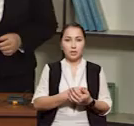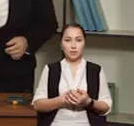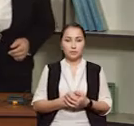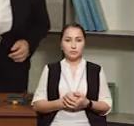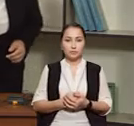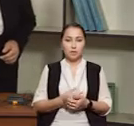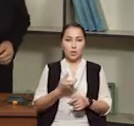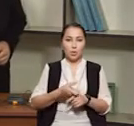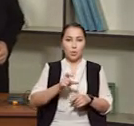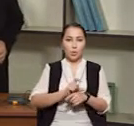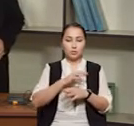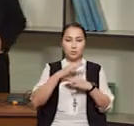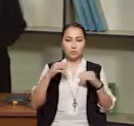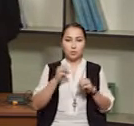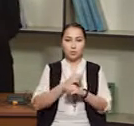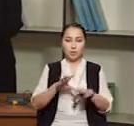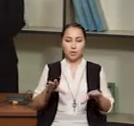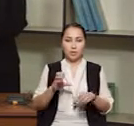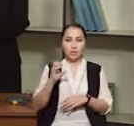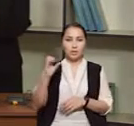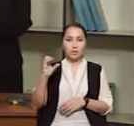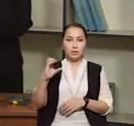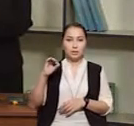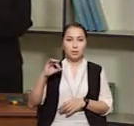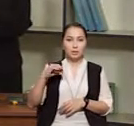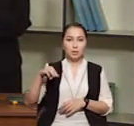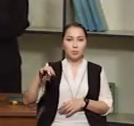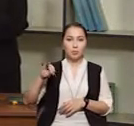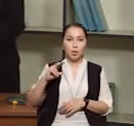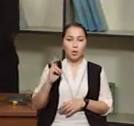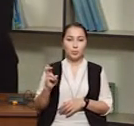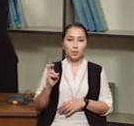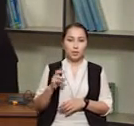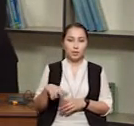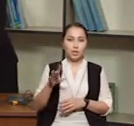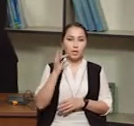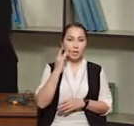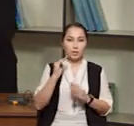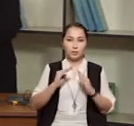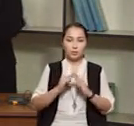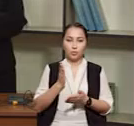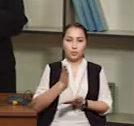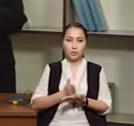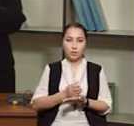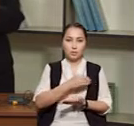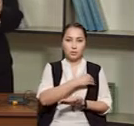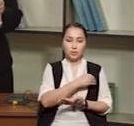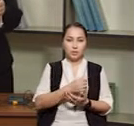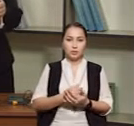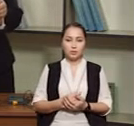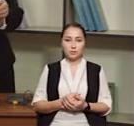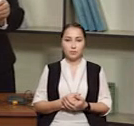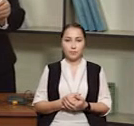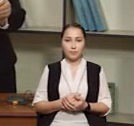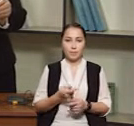Termometrlar eng ko'p tarqalgani simobli termometrlar. Deyarli har bir xonadonda uchraydi. Har